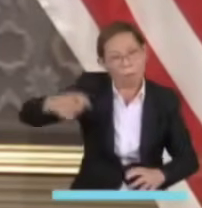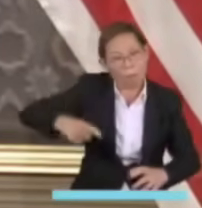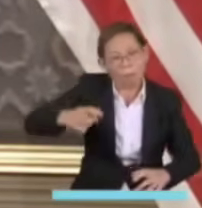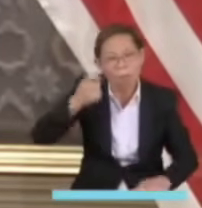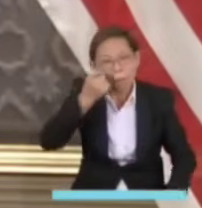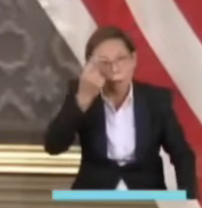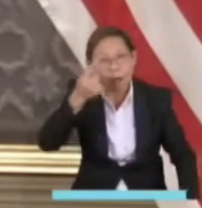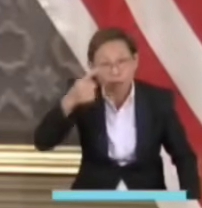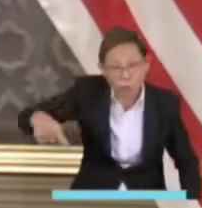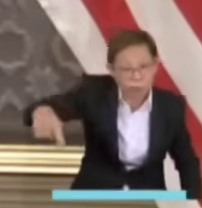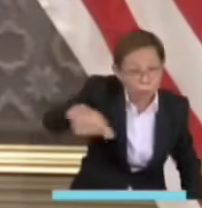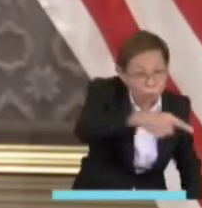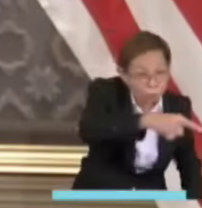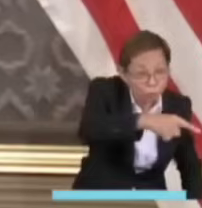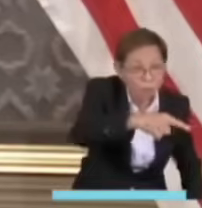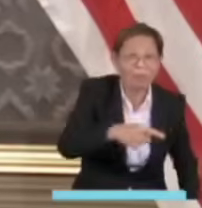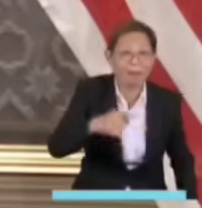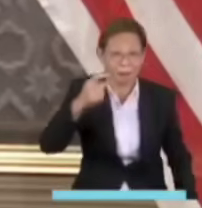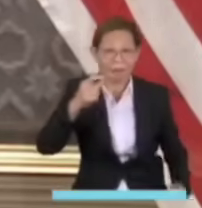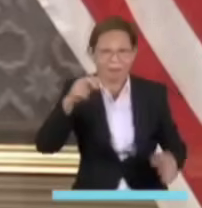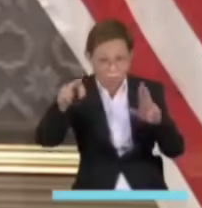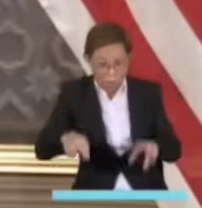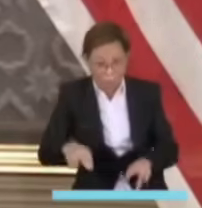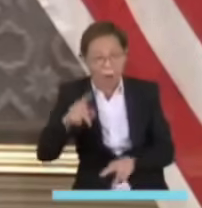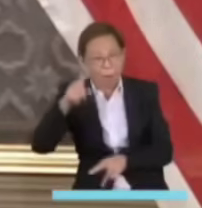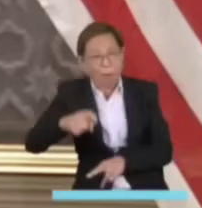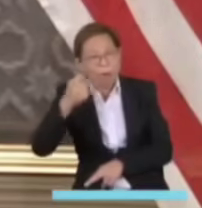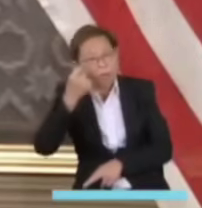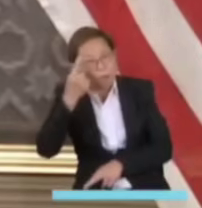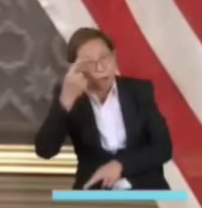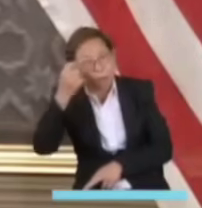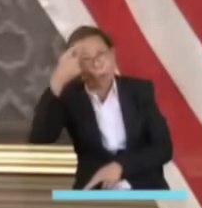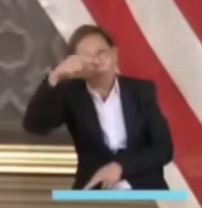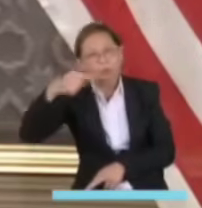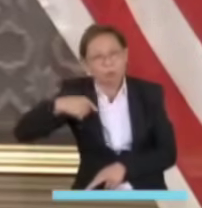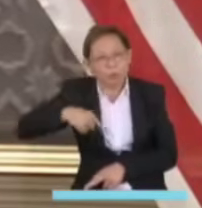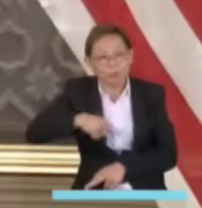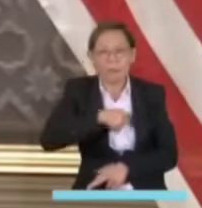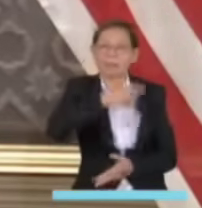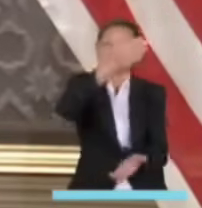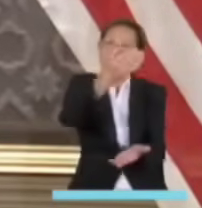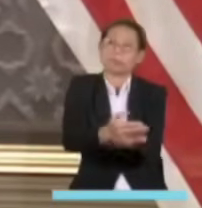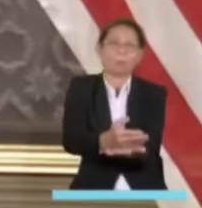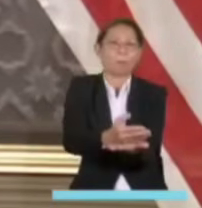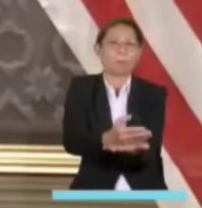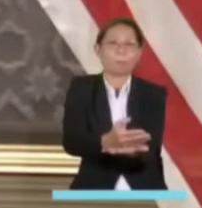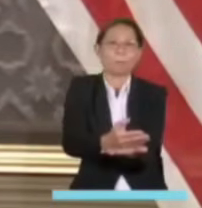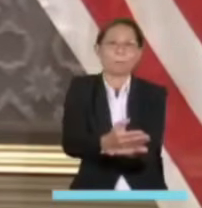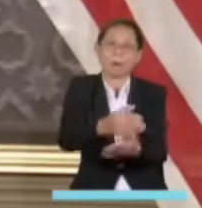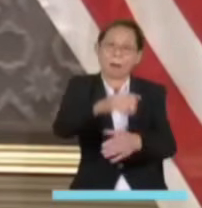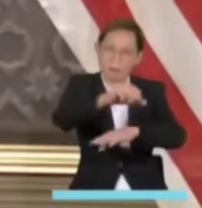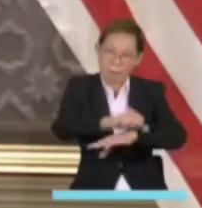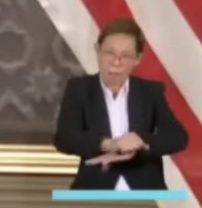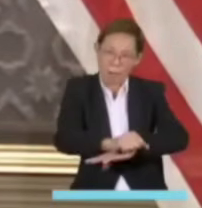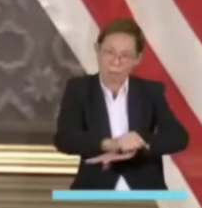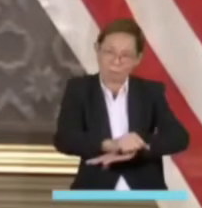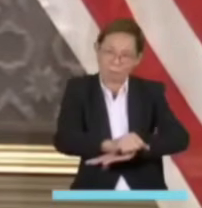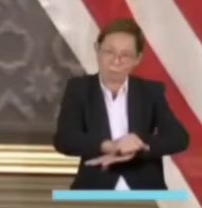keperluan kefahaman rakyat untuk kita hentikan